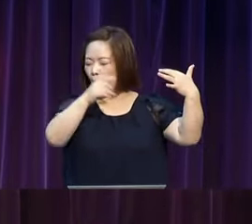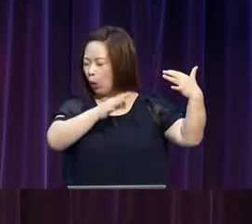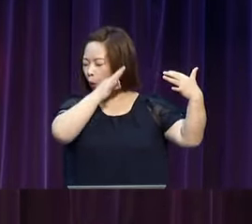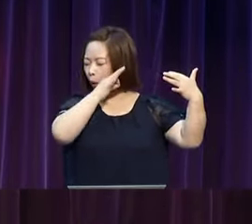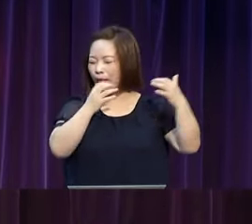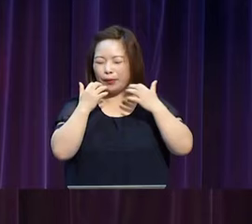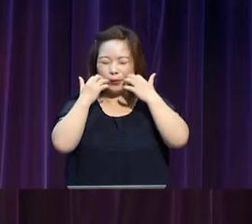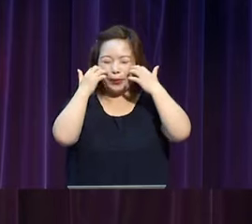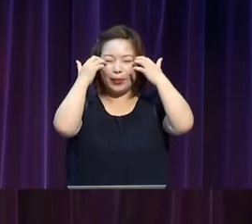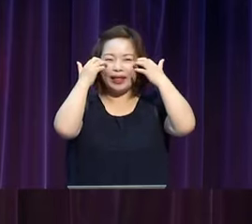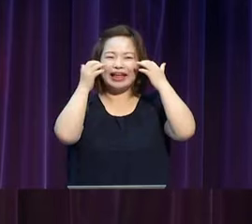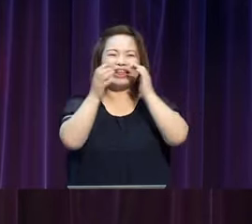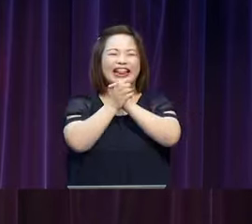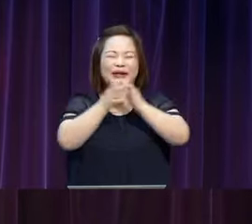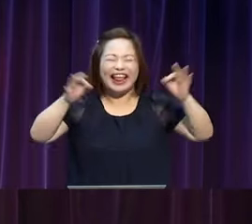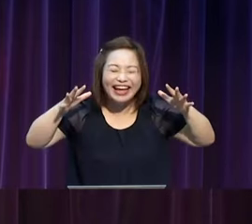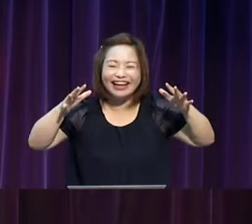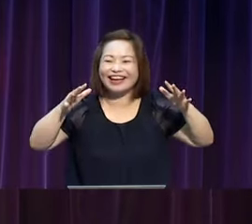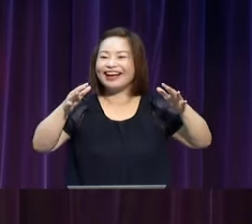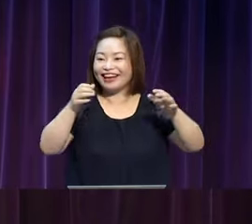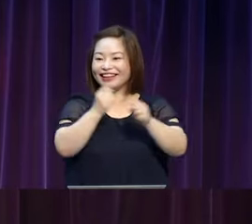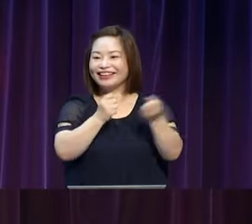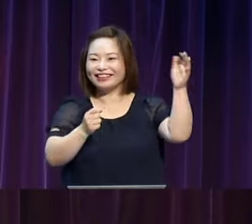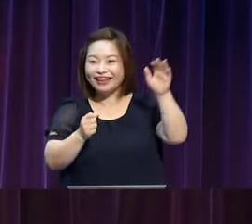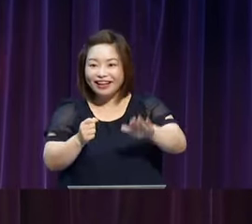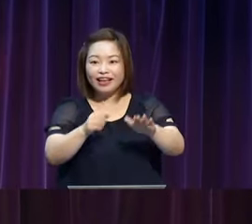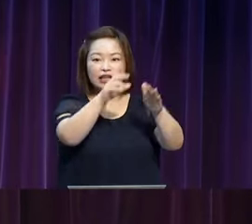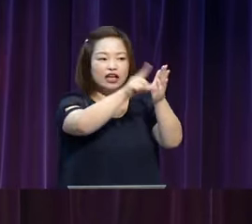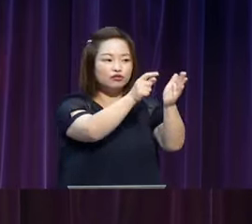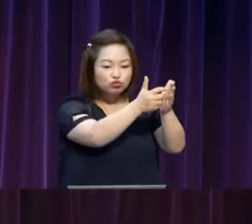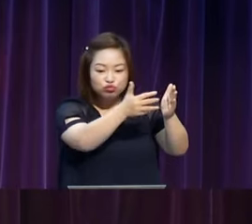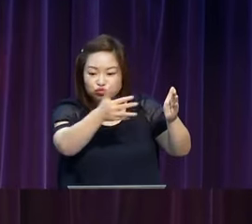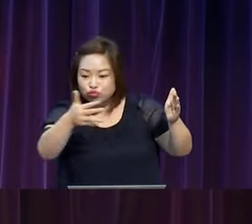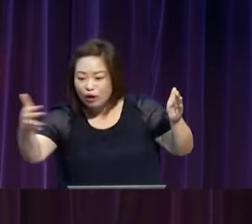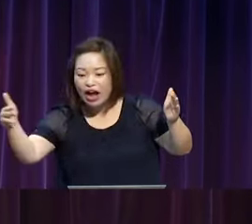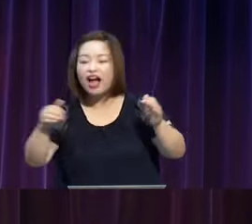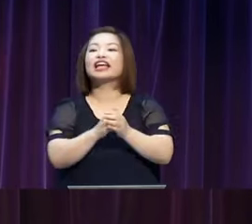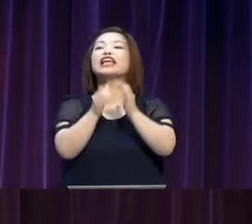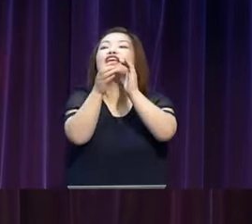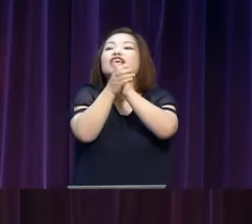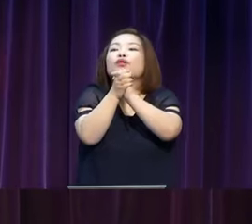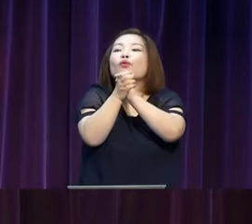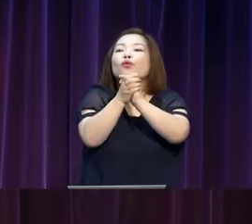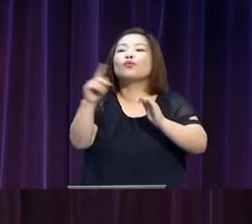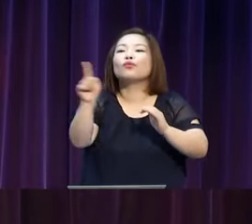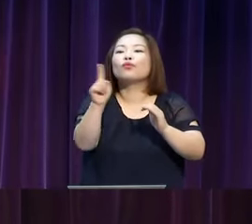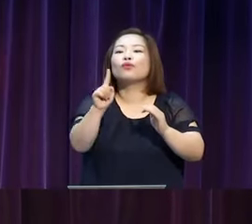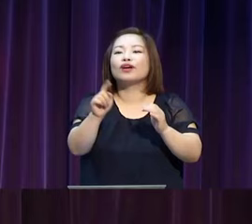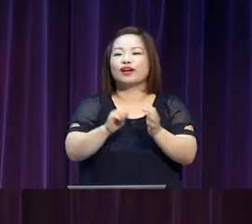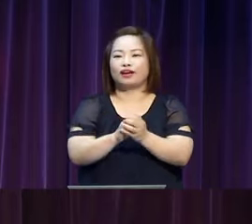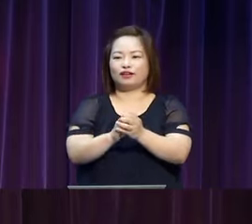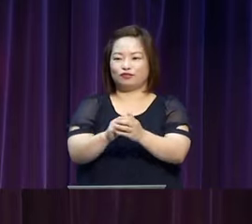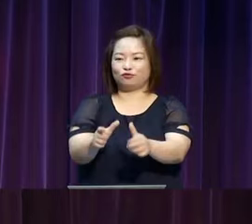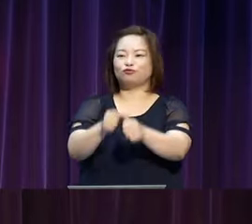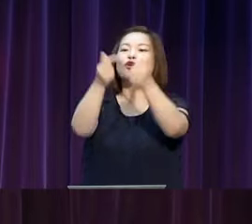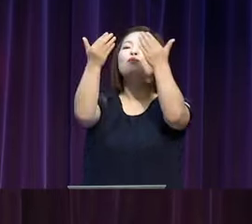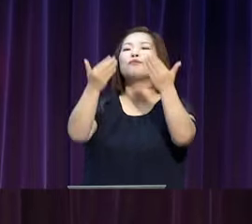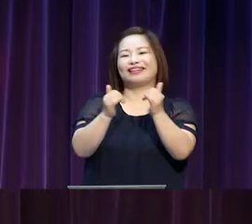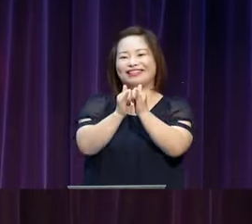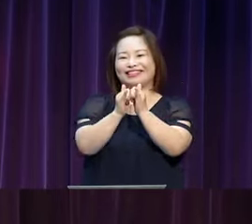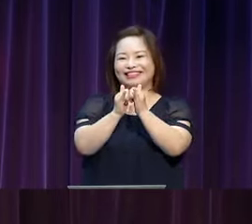잘 못했어요. 그런데 나중에 알게 됐어요. 기도는 구원받은 사람들만 할